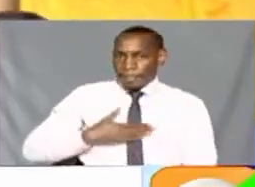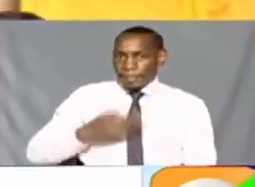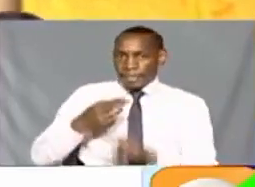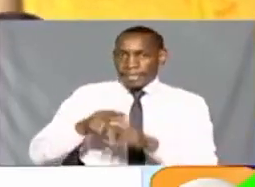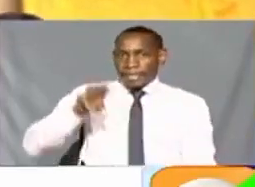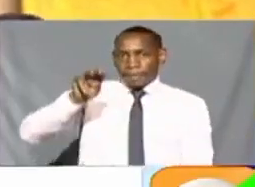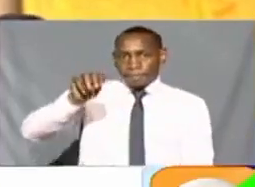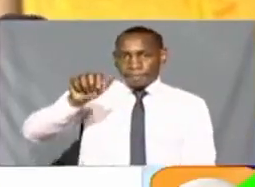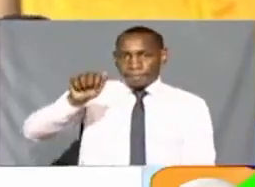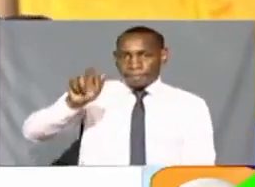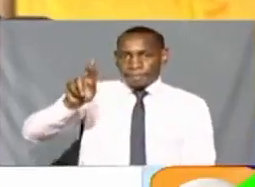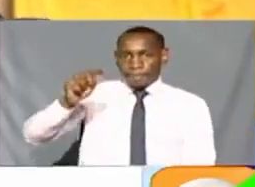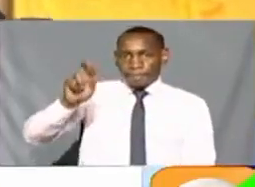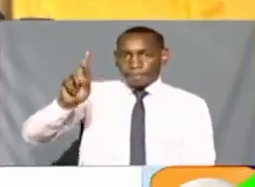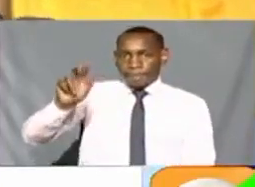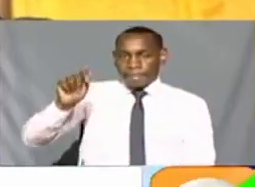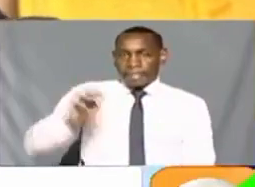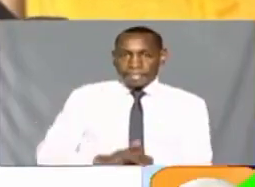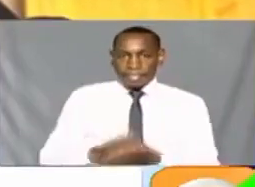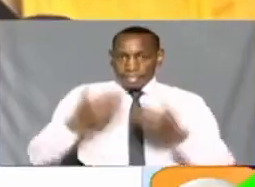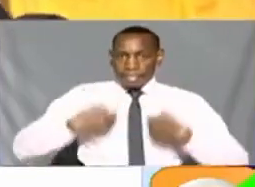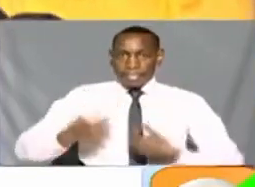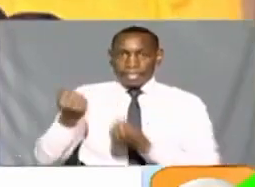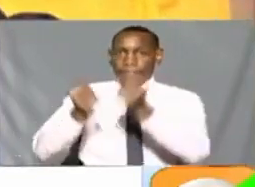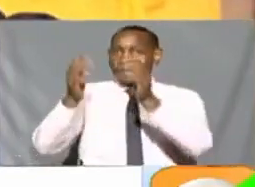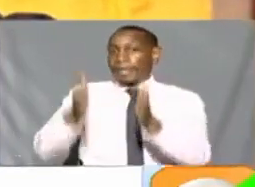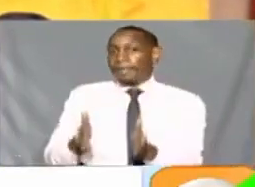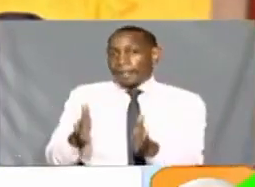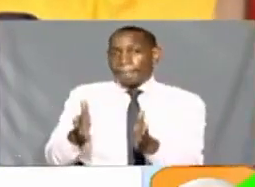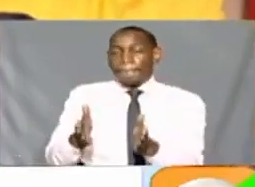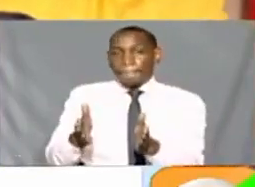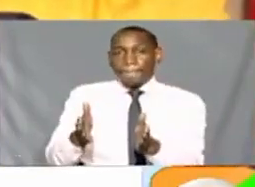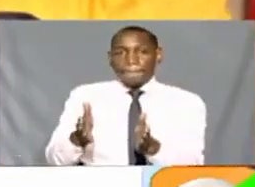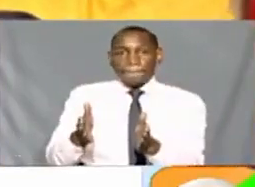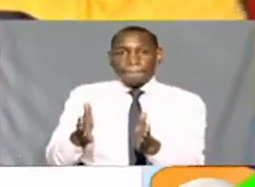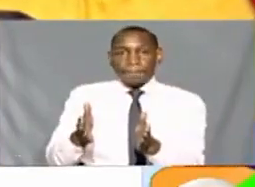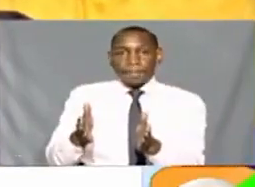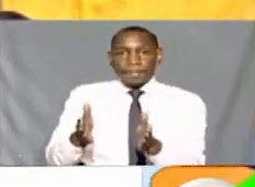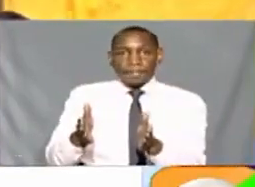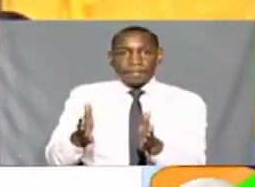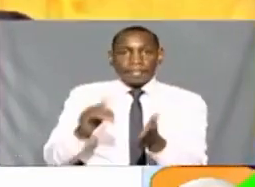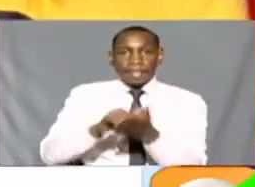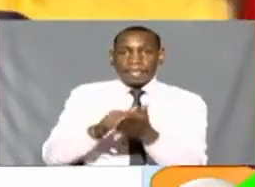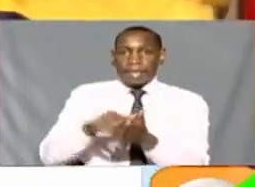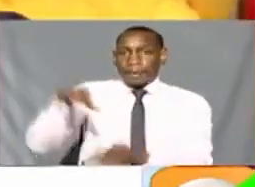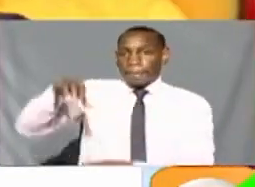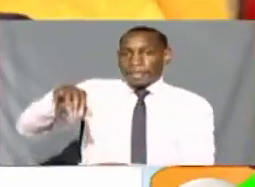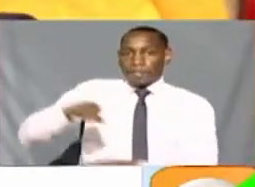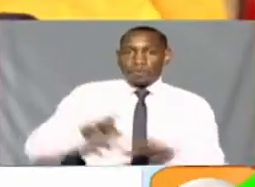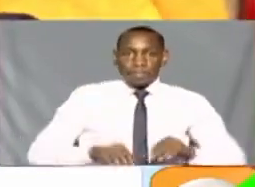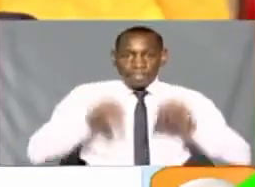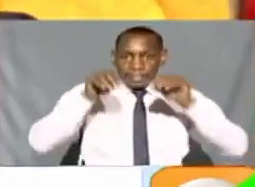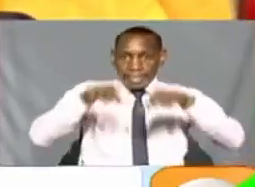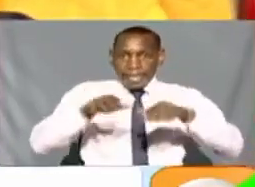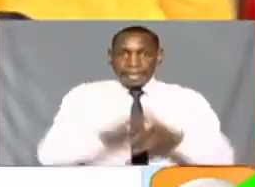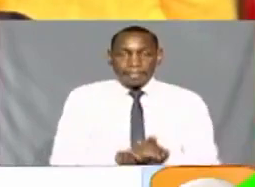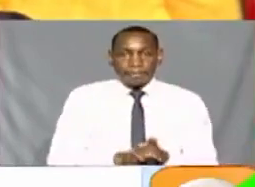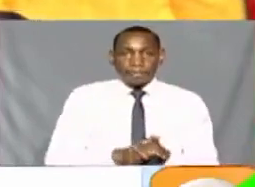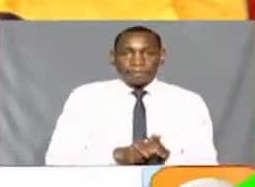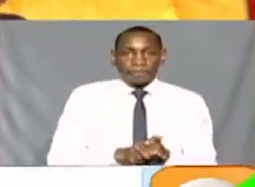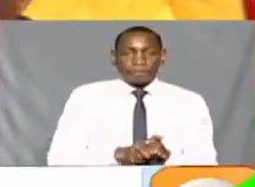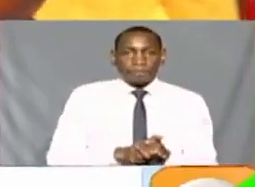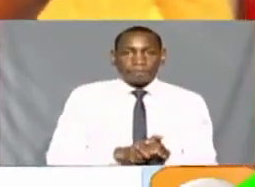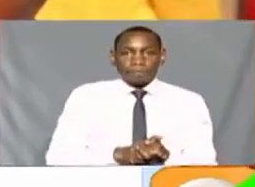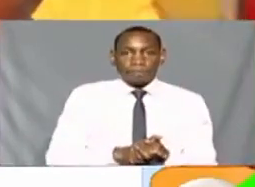Margaret Munala na ninafanya kazi ya udriver ya PSV ya Kitengela